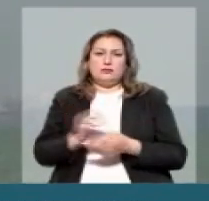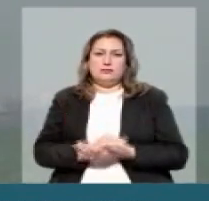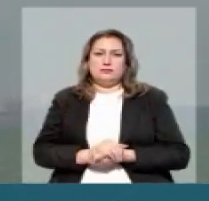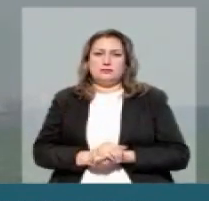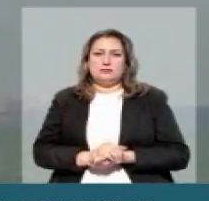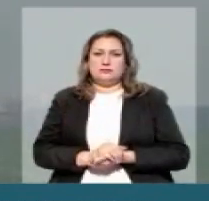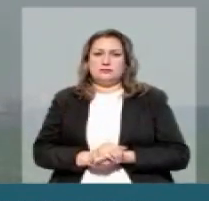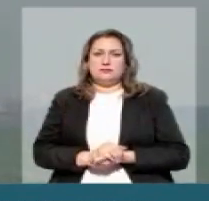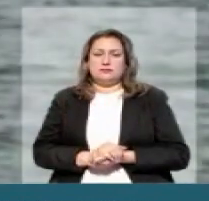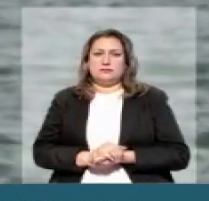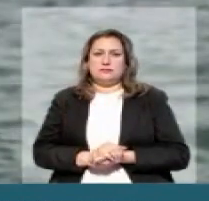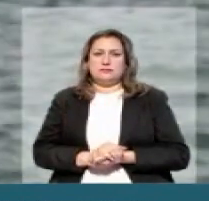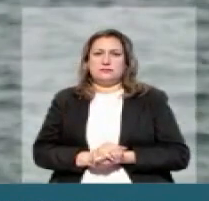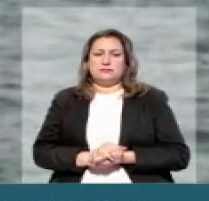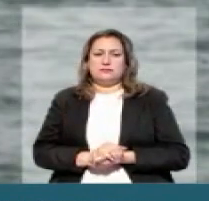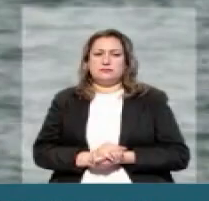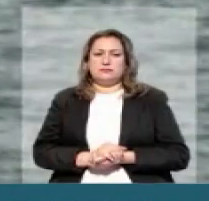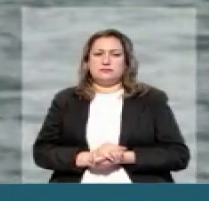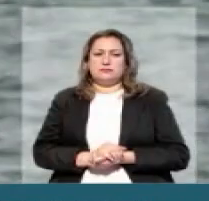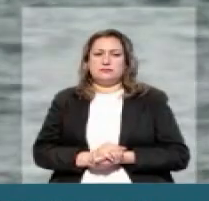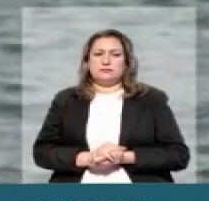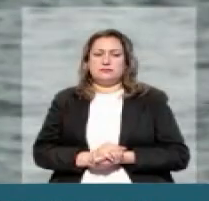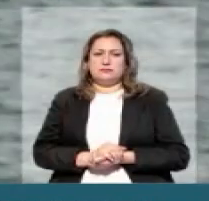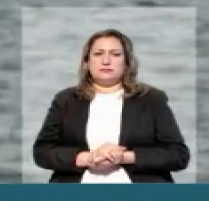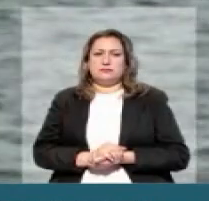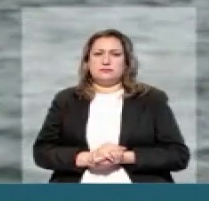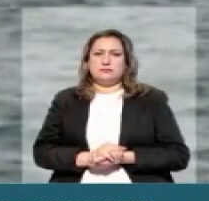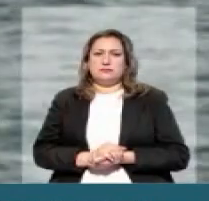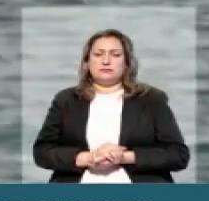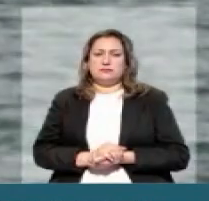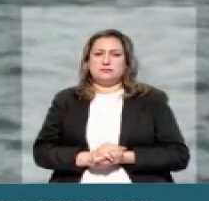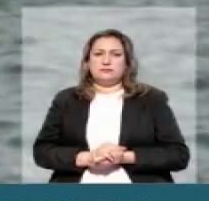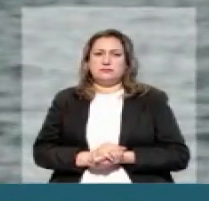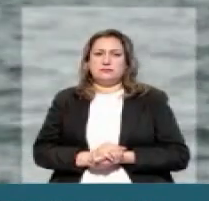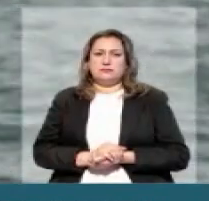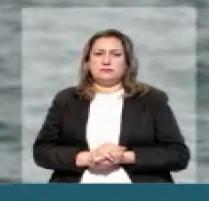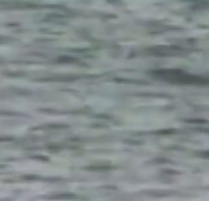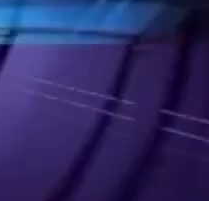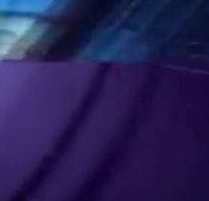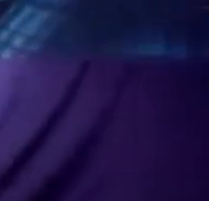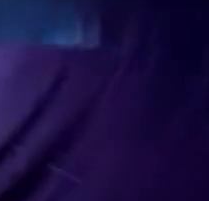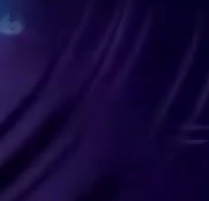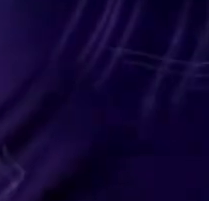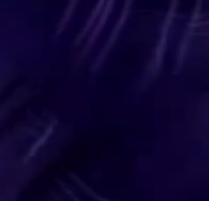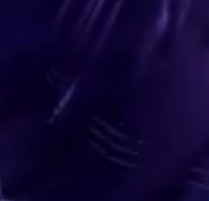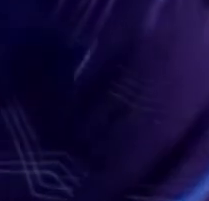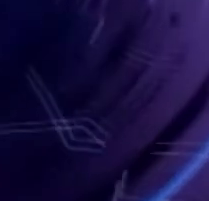мен өзге де ауыл шаруашылығы өнімдері жиналып қалып, халықаралық нарыққа шыға алмай отыр.